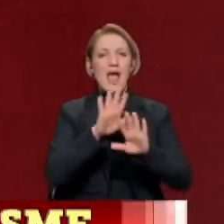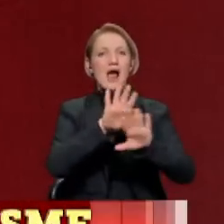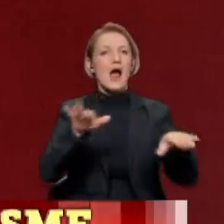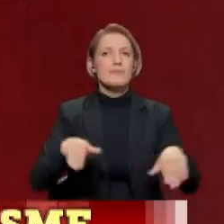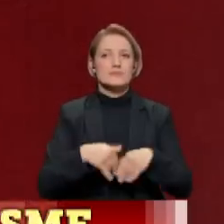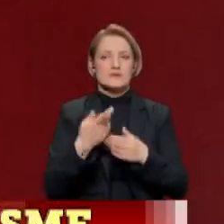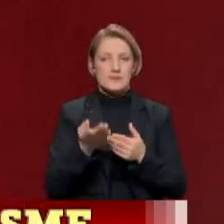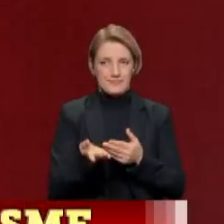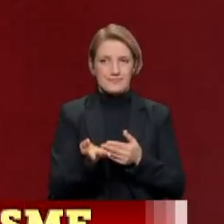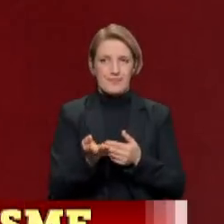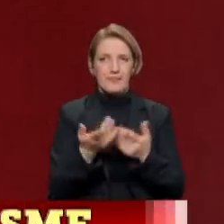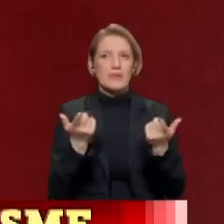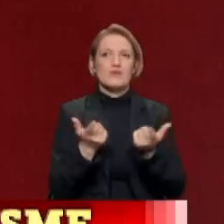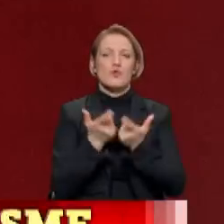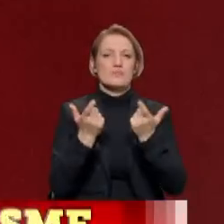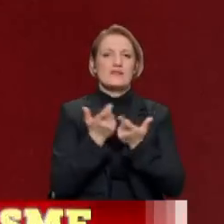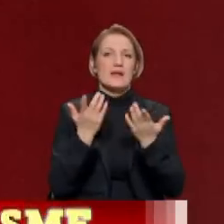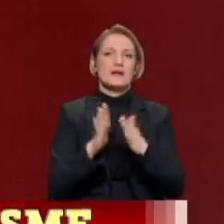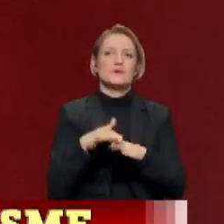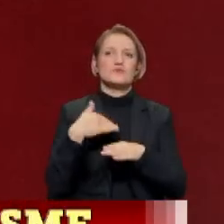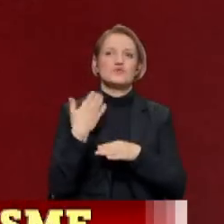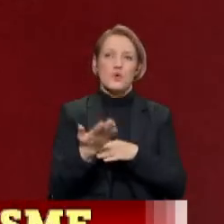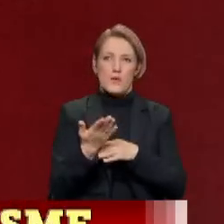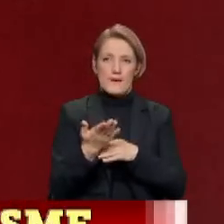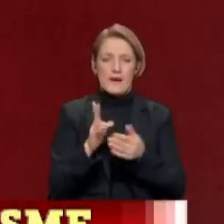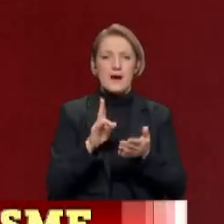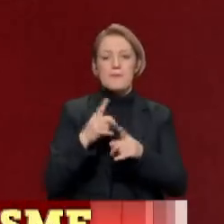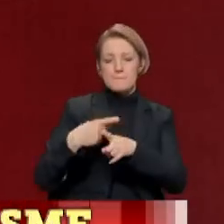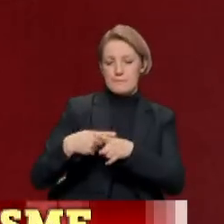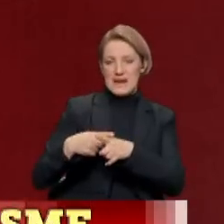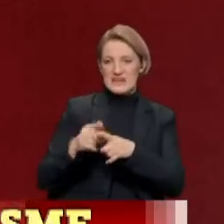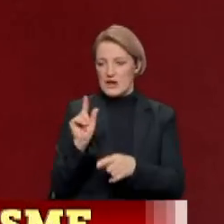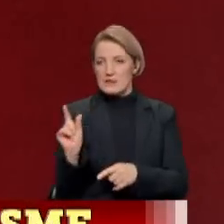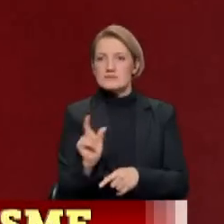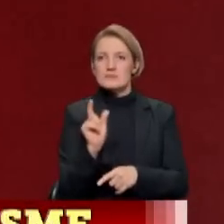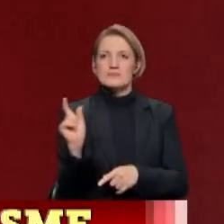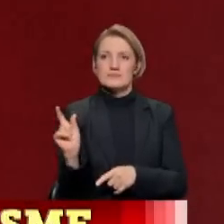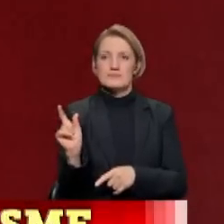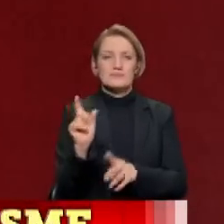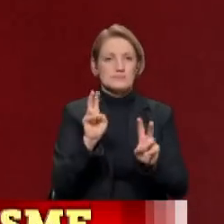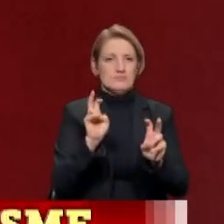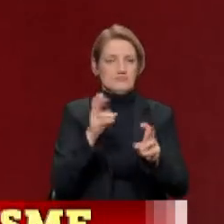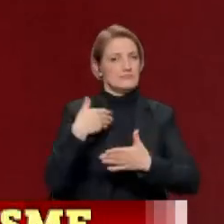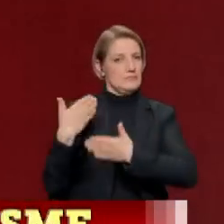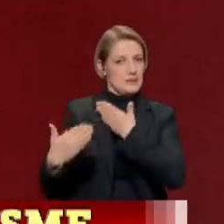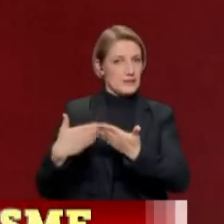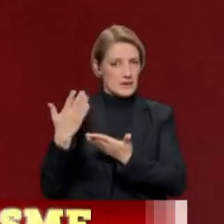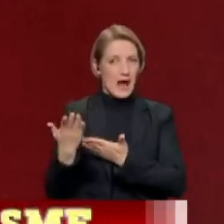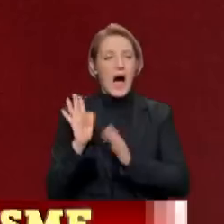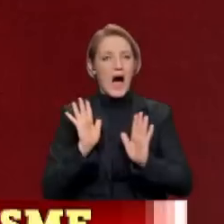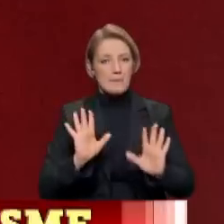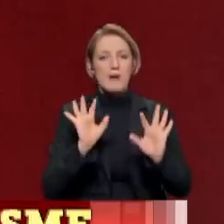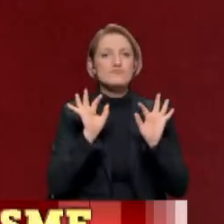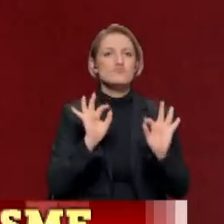hepsi kurmaylarına toplantılarından sonra paylaşacakları kadar meseleyi paylaşırlar.